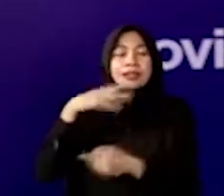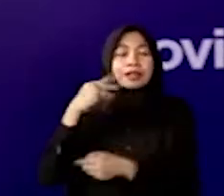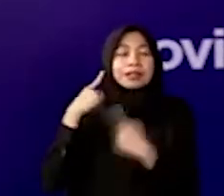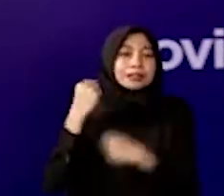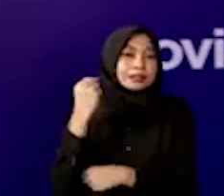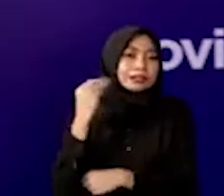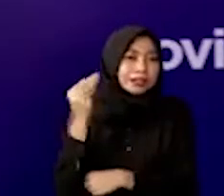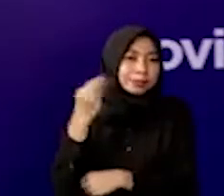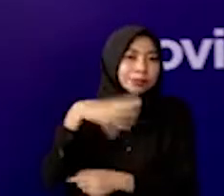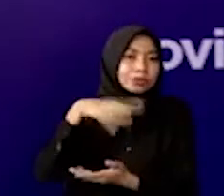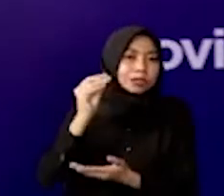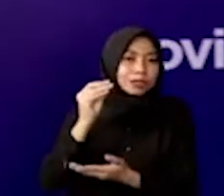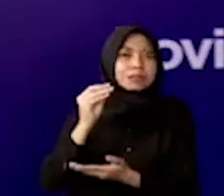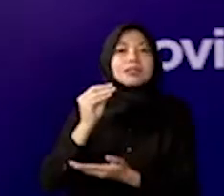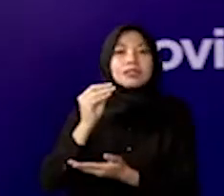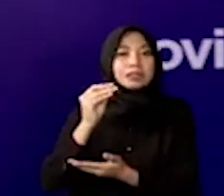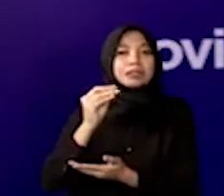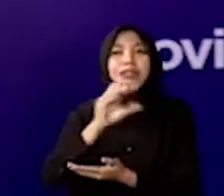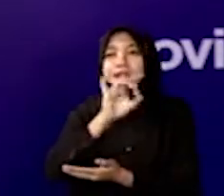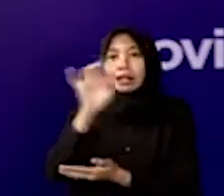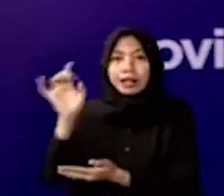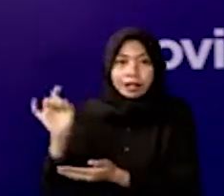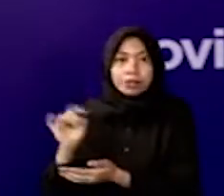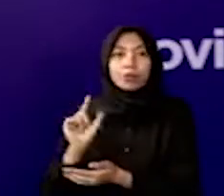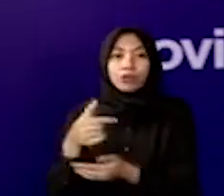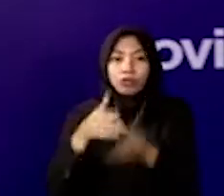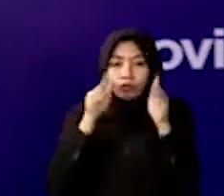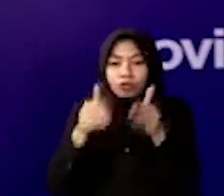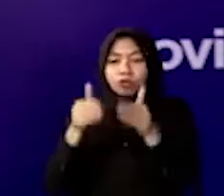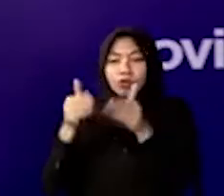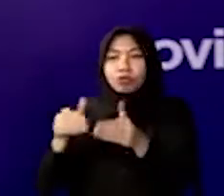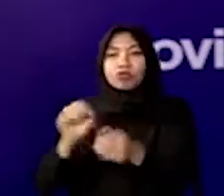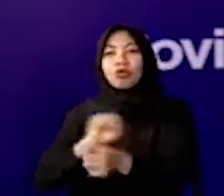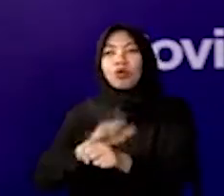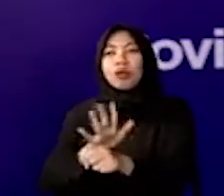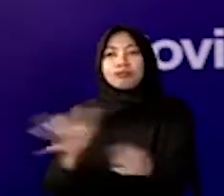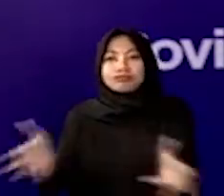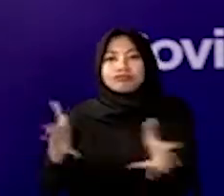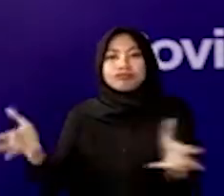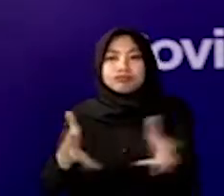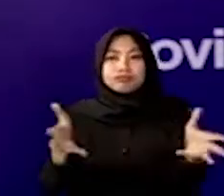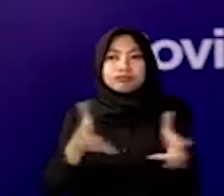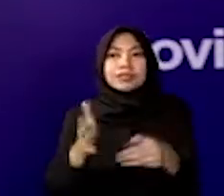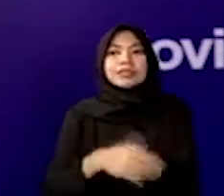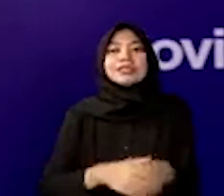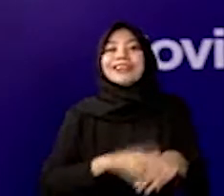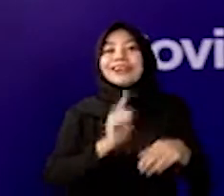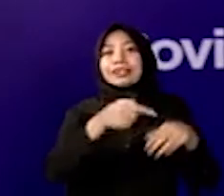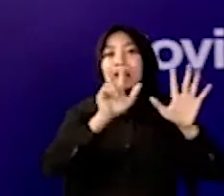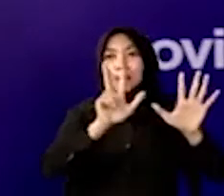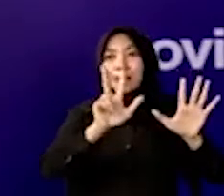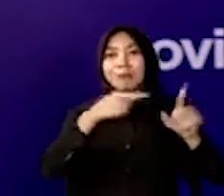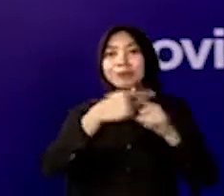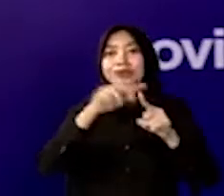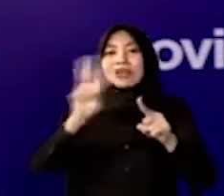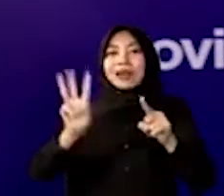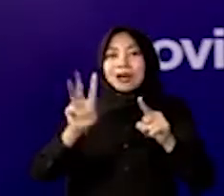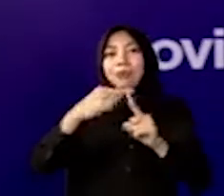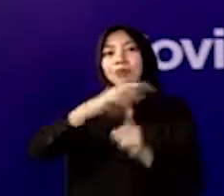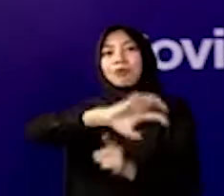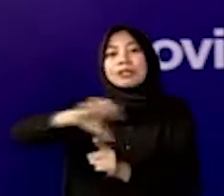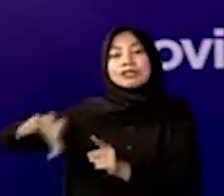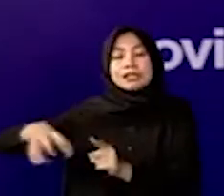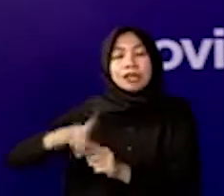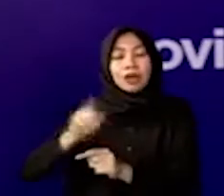untuk lebih didalami oleh e seperti kemarin menangani provinsi plus 3 Provinsi lain nah terkait dengan